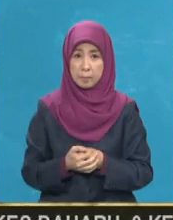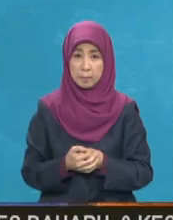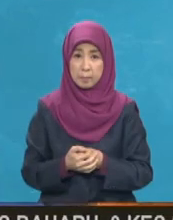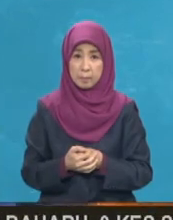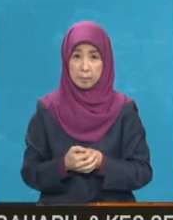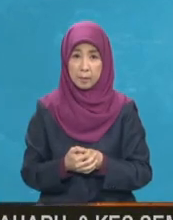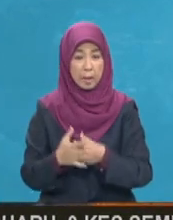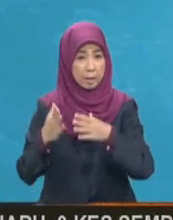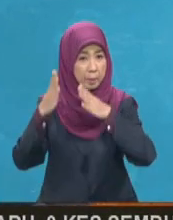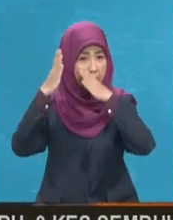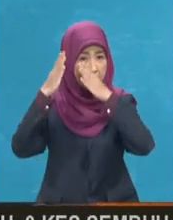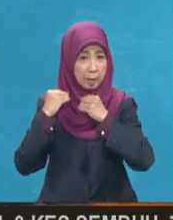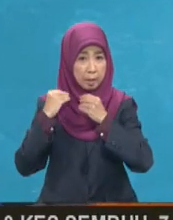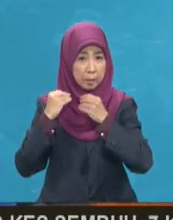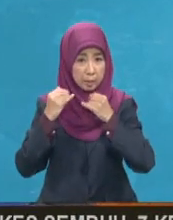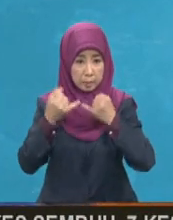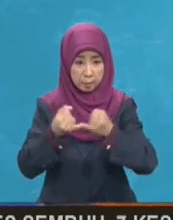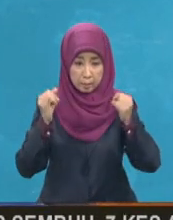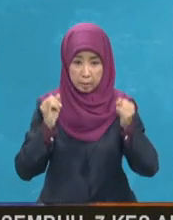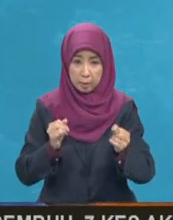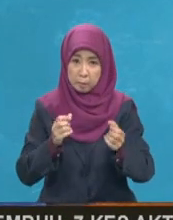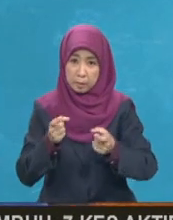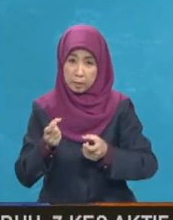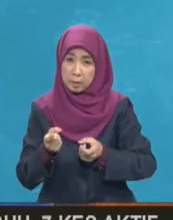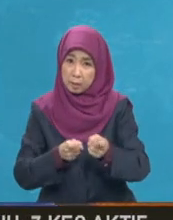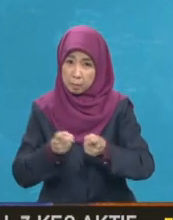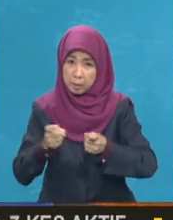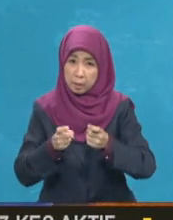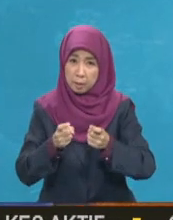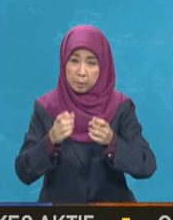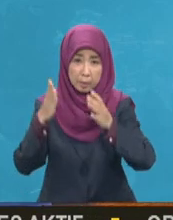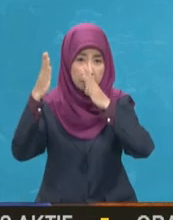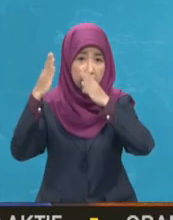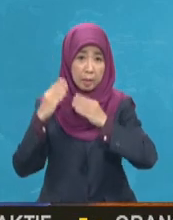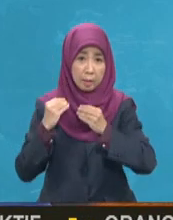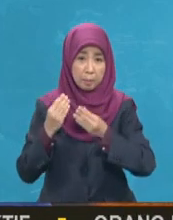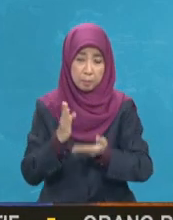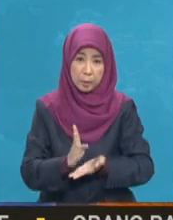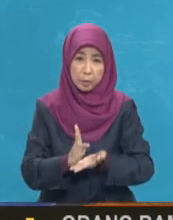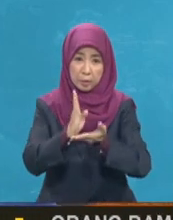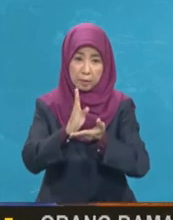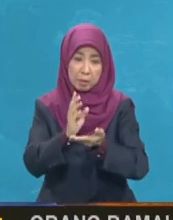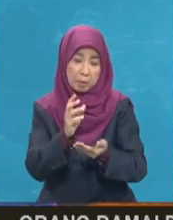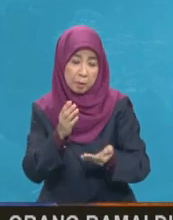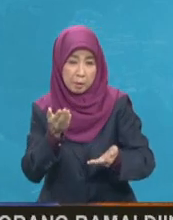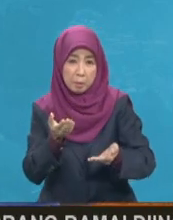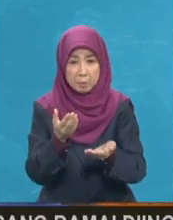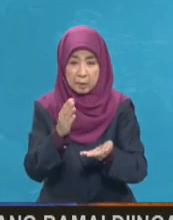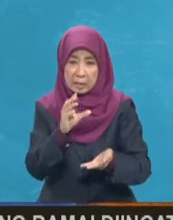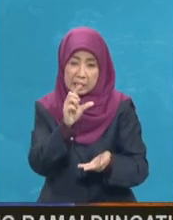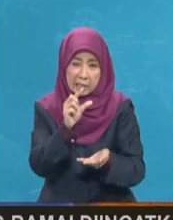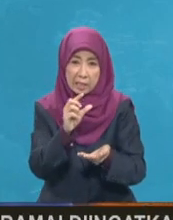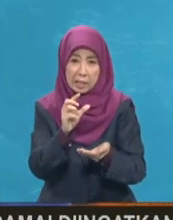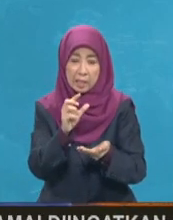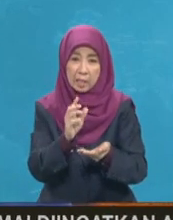Hai harapan kami dari jabatan pendirian mudah-mudahan bantuan kameni walaupun Indah banyaknya orang serba sedikit